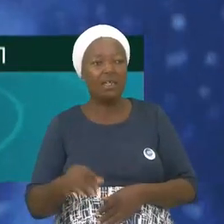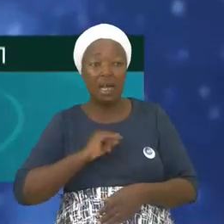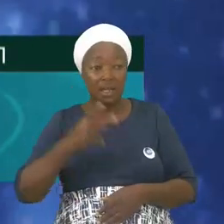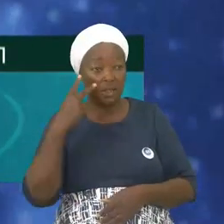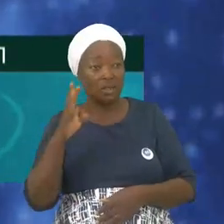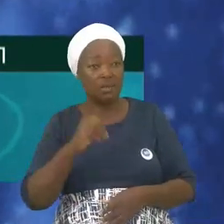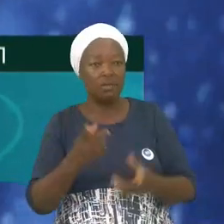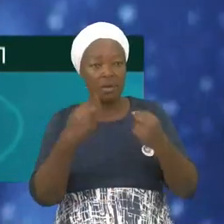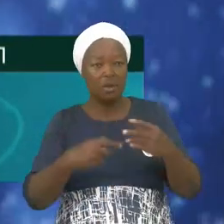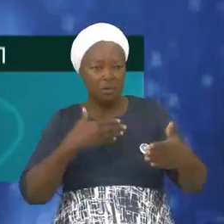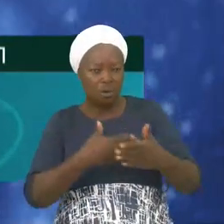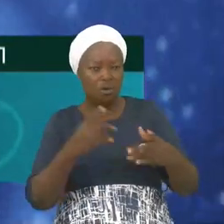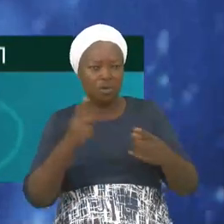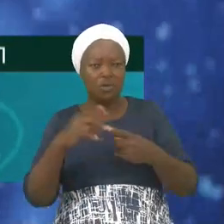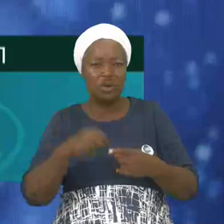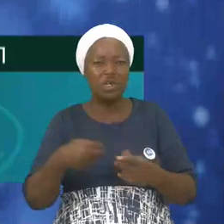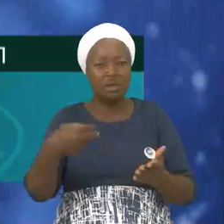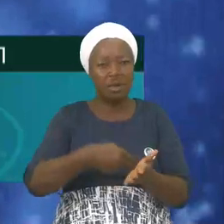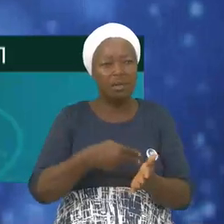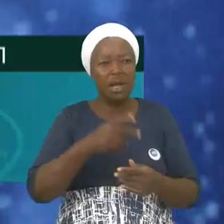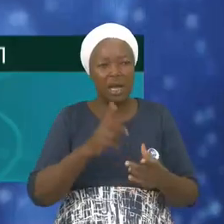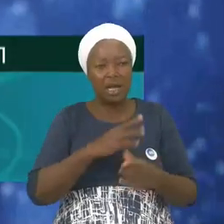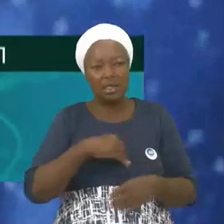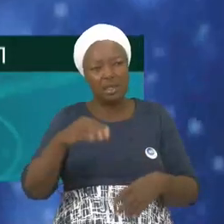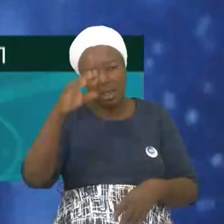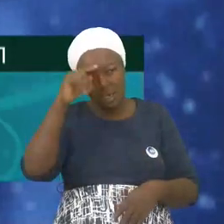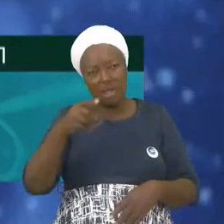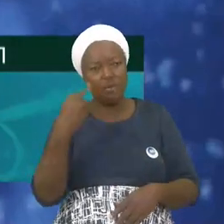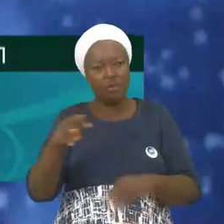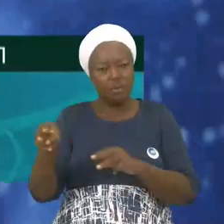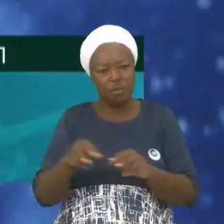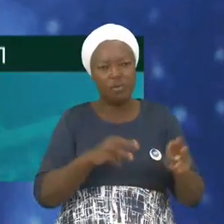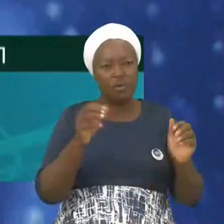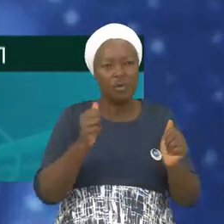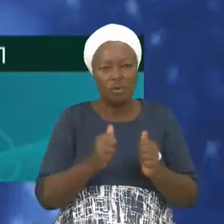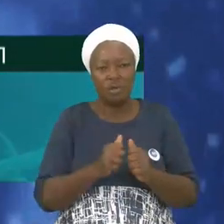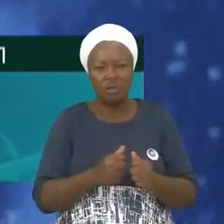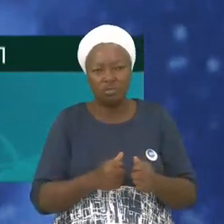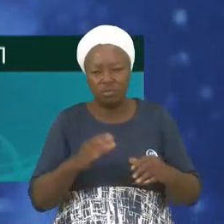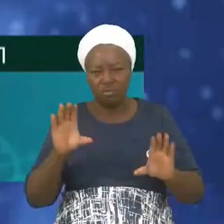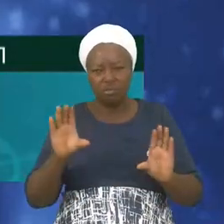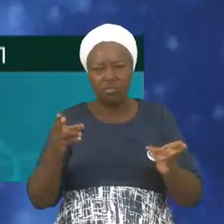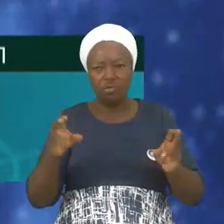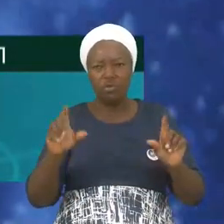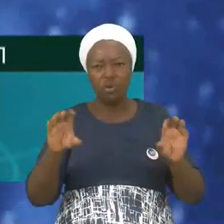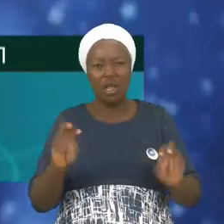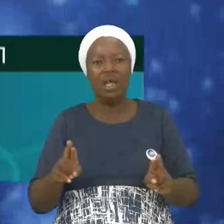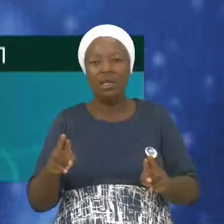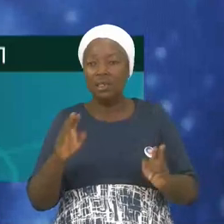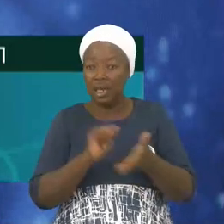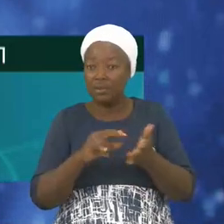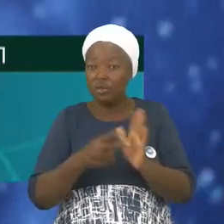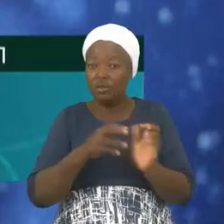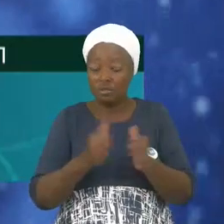Daniel 8, 7. Je le vis qui s'approchait du bélier et qui s'irritait contre